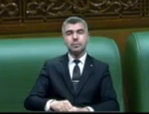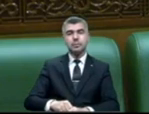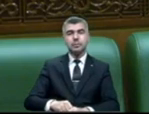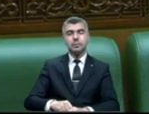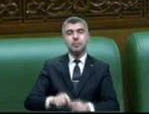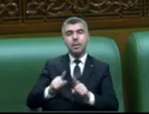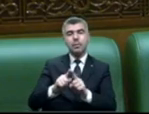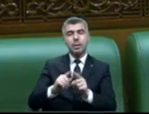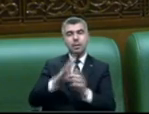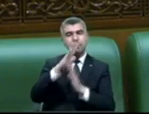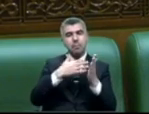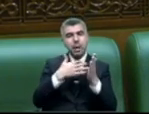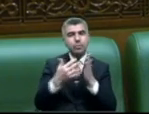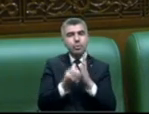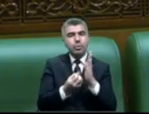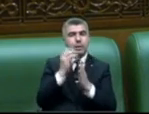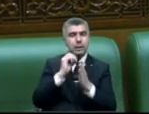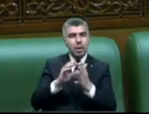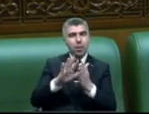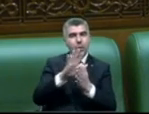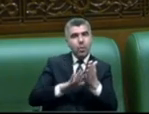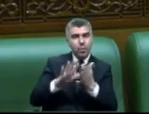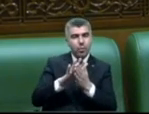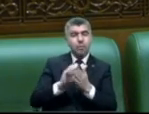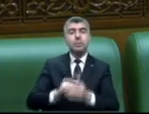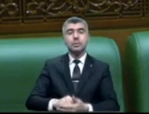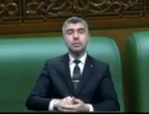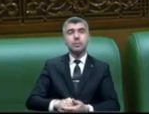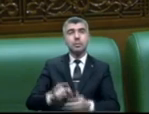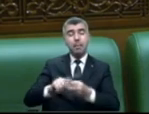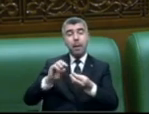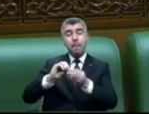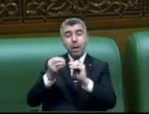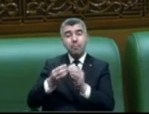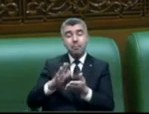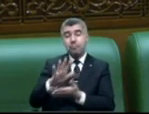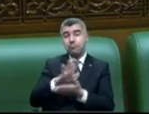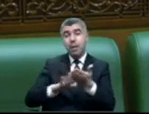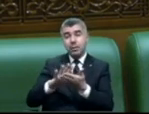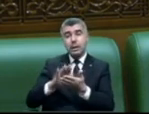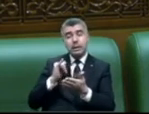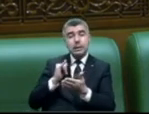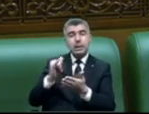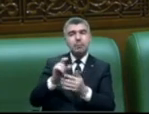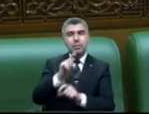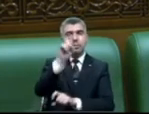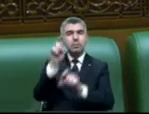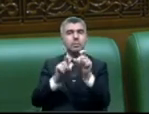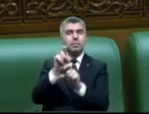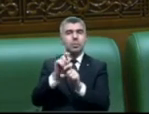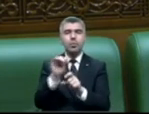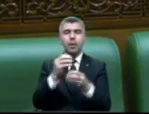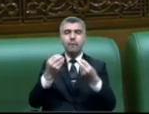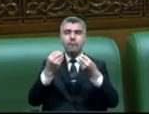نتطلع إلى بروة سياسة حكومية للتحكم في الأسعار ونتكلم وتلكم إشكاليات وإكراهات تطرح أكثر من علامة استفهام حول